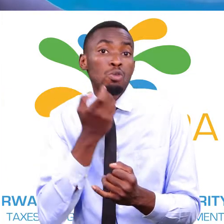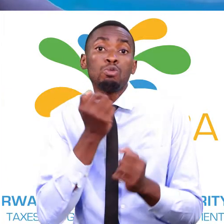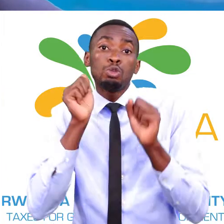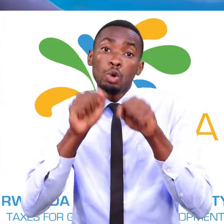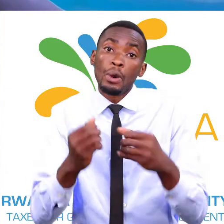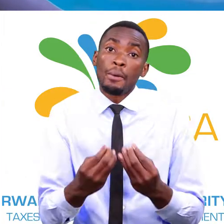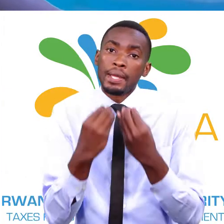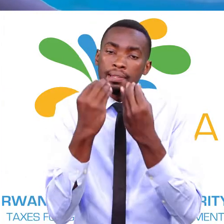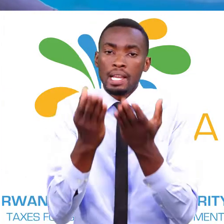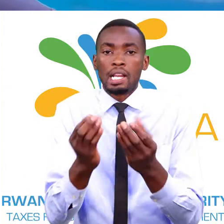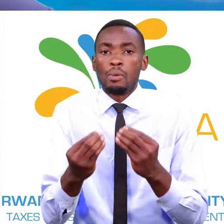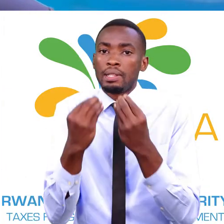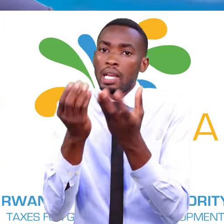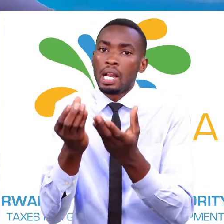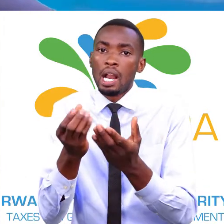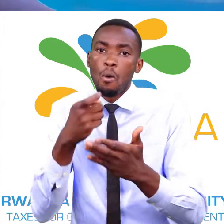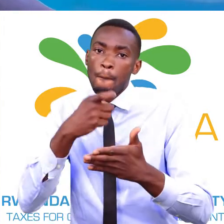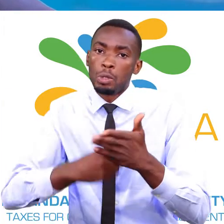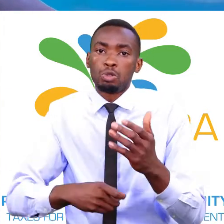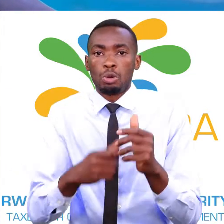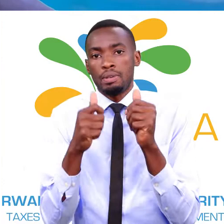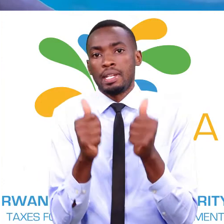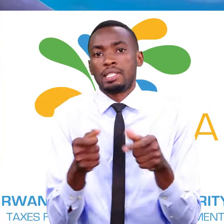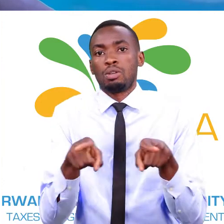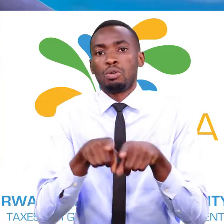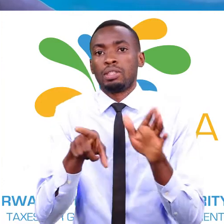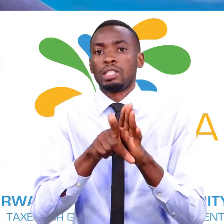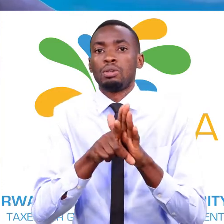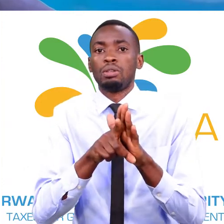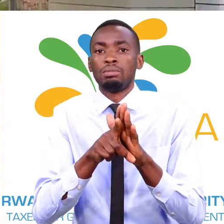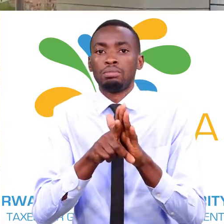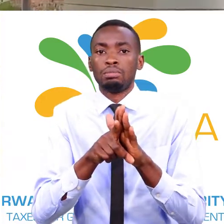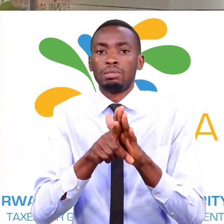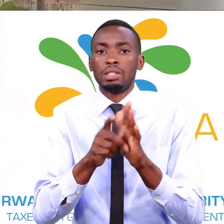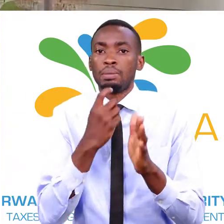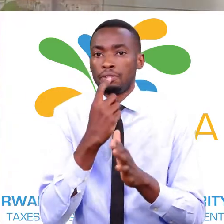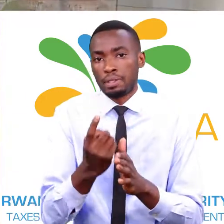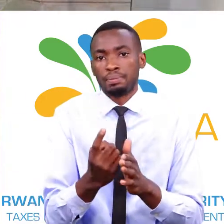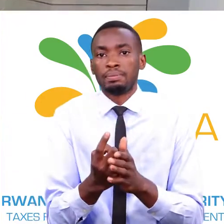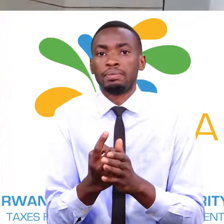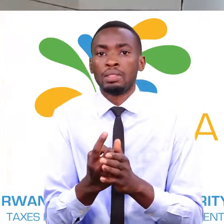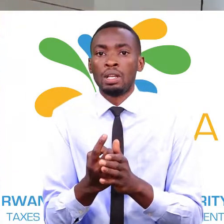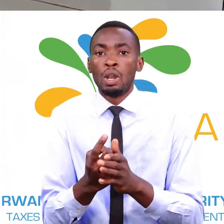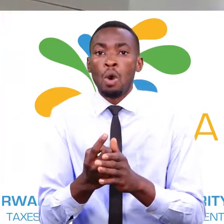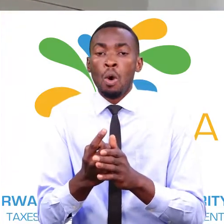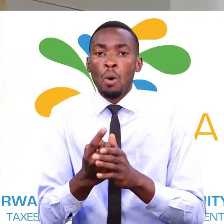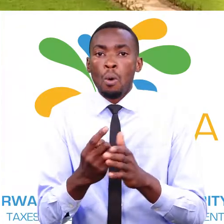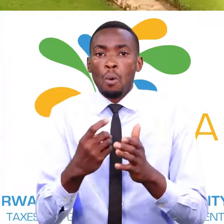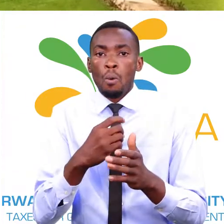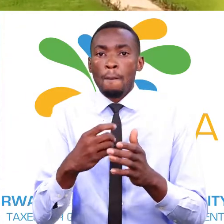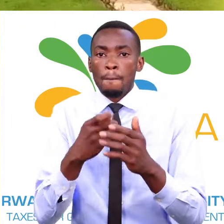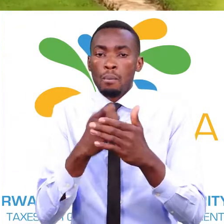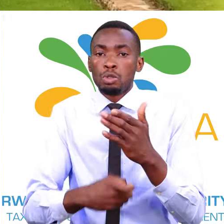ayo makuru yatangwa kandi ugatanga umusoro ugomba gutangwa nk'uko itegeko ribiteganya. Umusoro ku mutungo utimukanwa usibye kuba